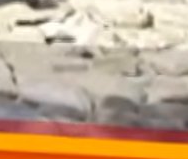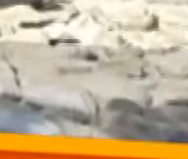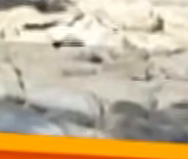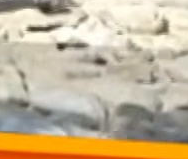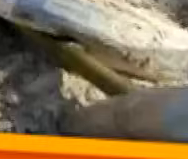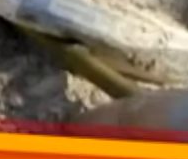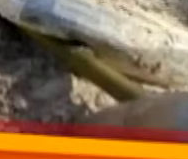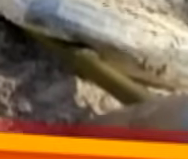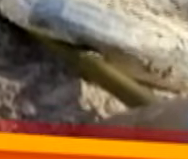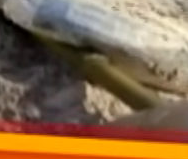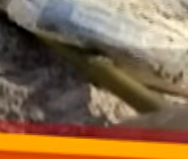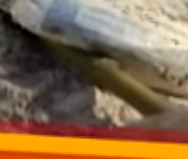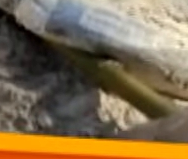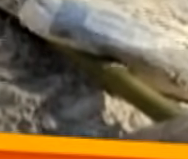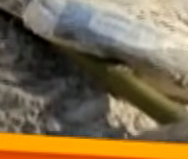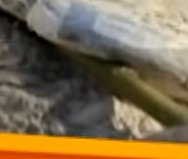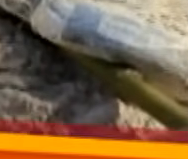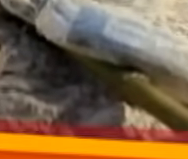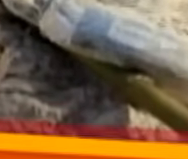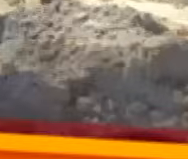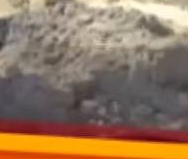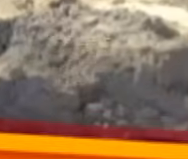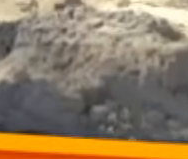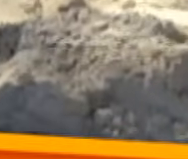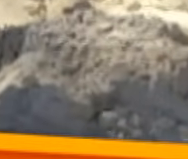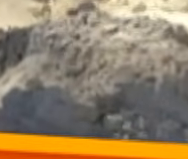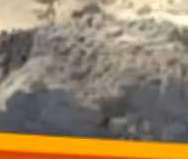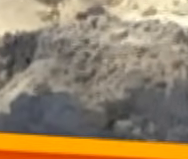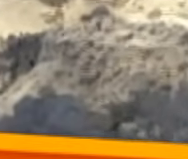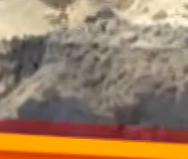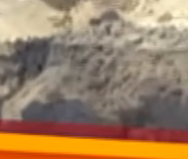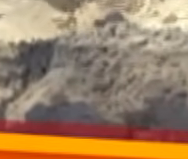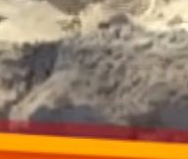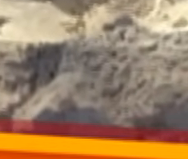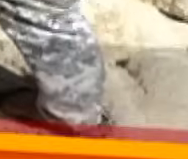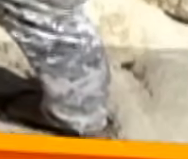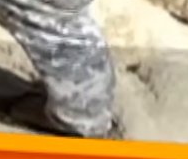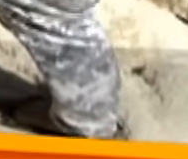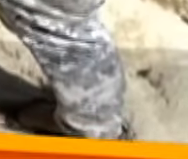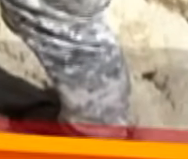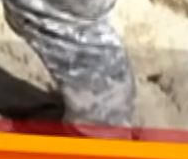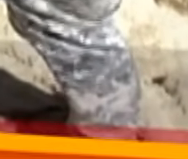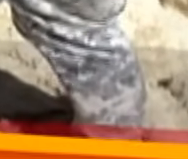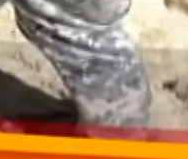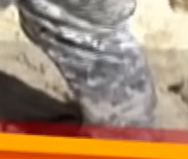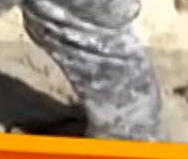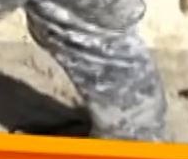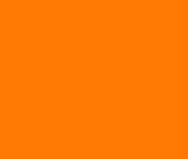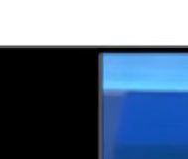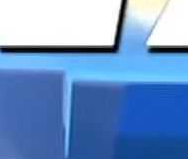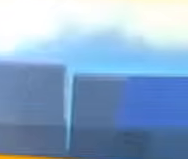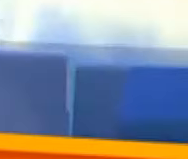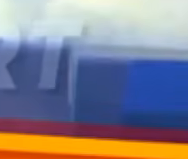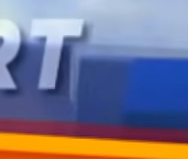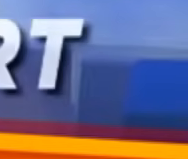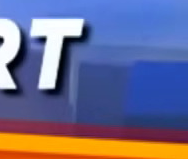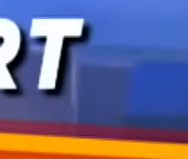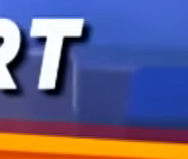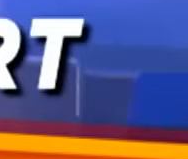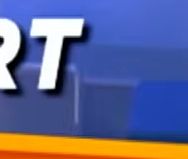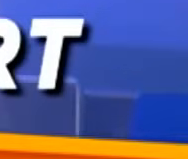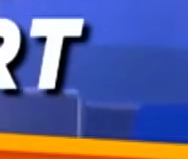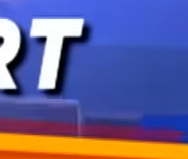Mahigit 8 milyong pisong halaga ng mga higanteng kabibe na hukay sa Balabac, Palawan. At